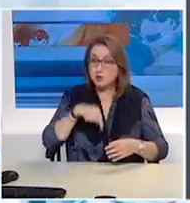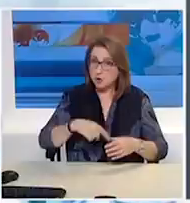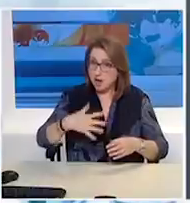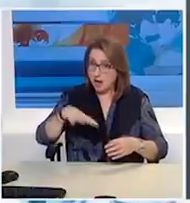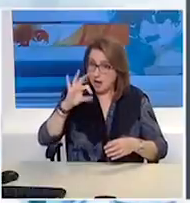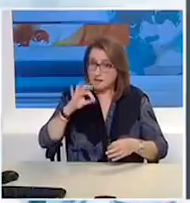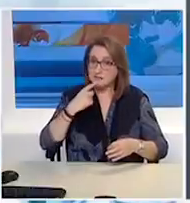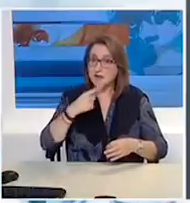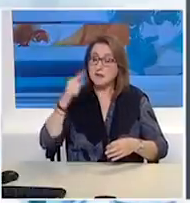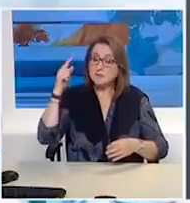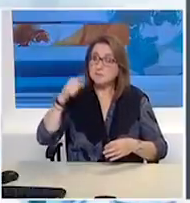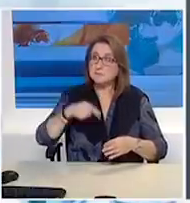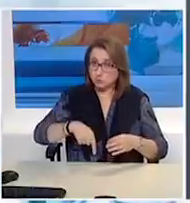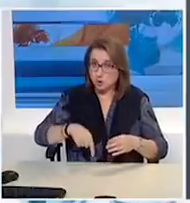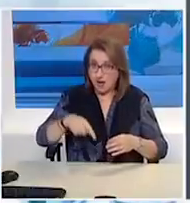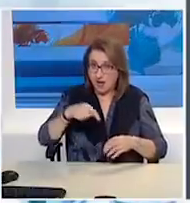περιπτώσεις της νόσου στην Ευρώπη.